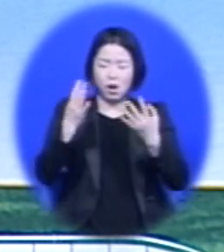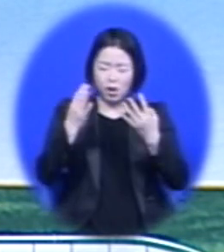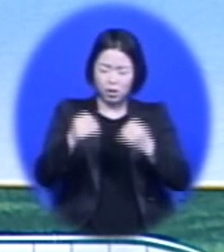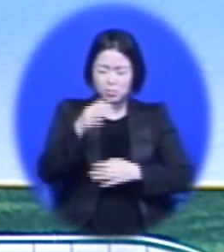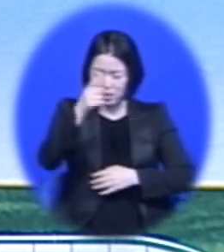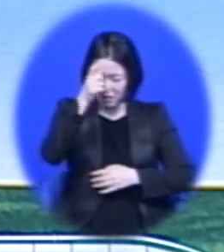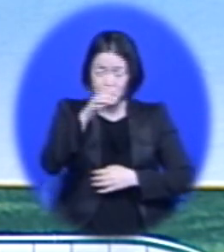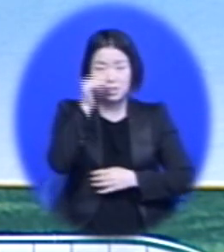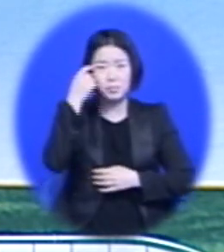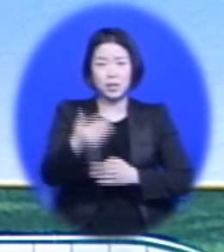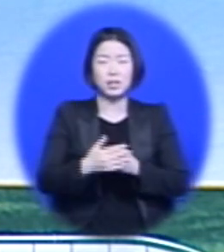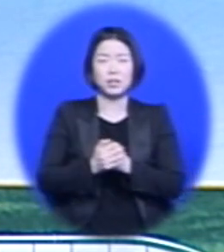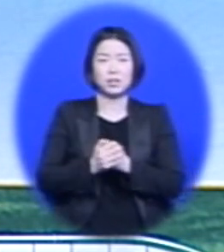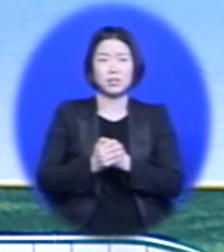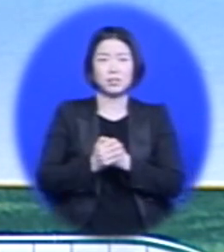셉니까?